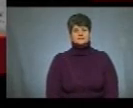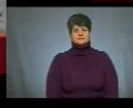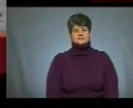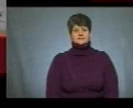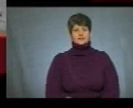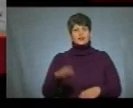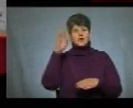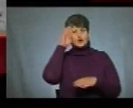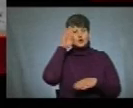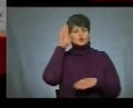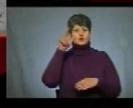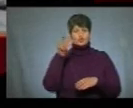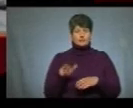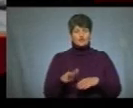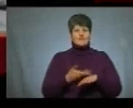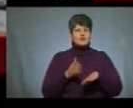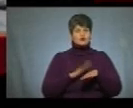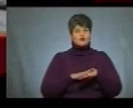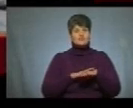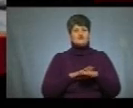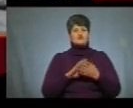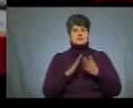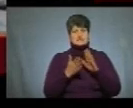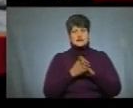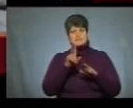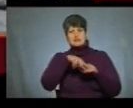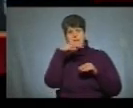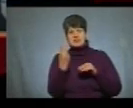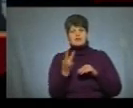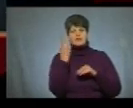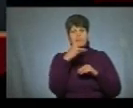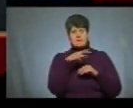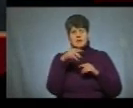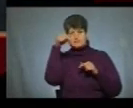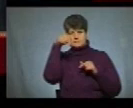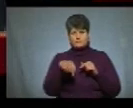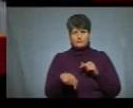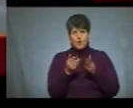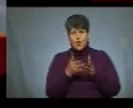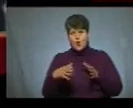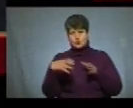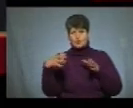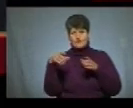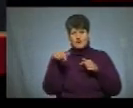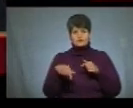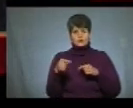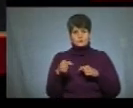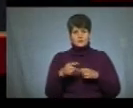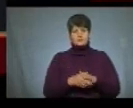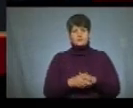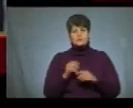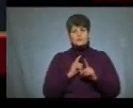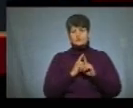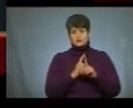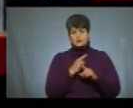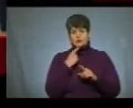Чоловік у важкому стані після падіння у двохметровий котлован у Тернополі. Ви виходили, я його проводив. Я пішов вперед. Кажу, що сюди